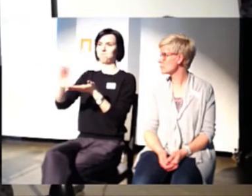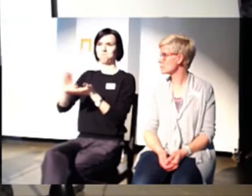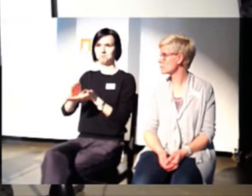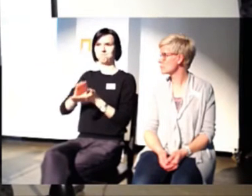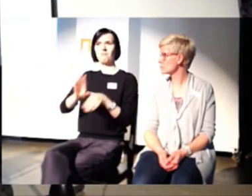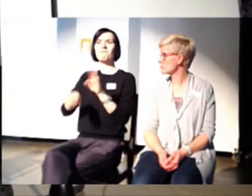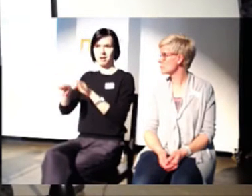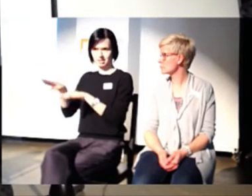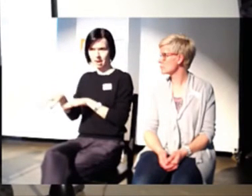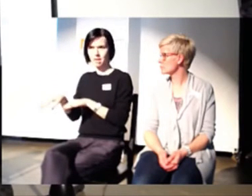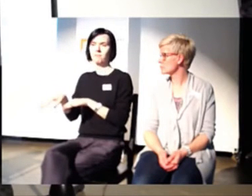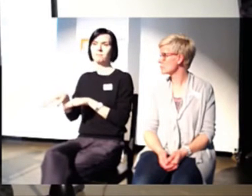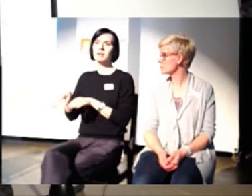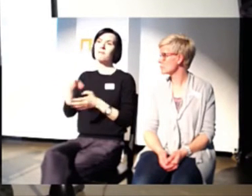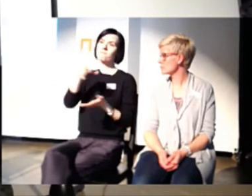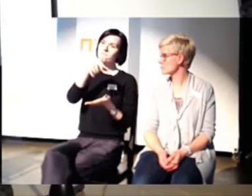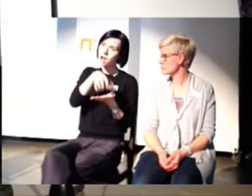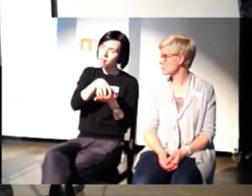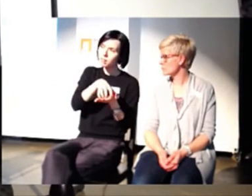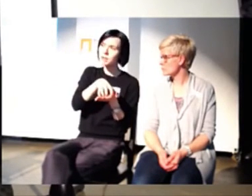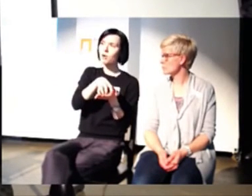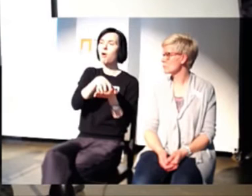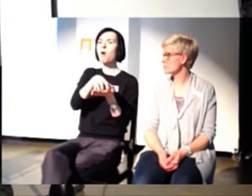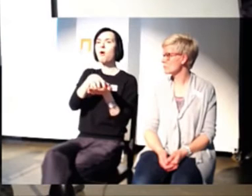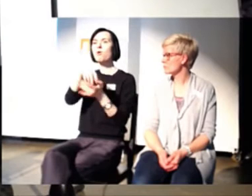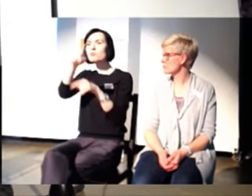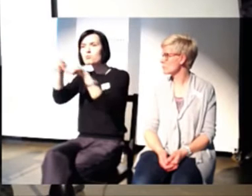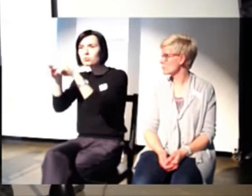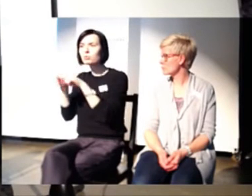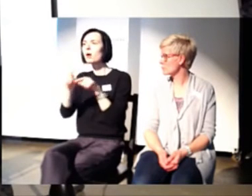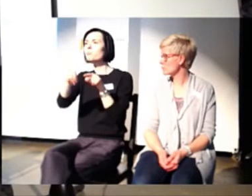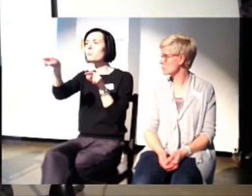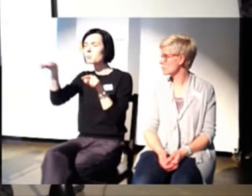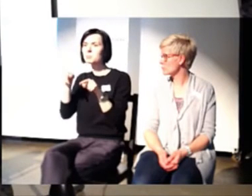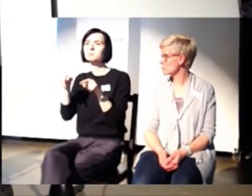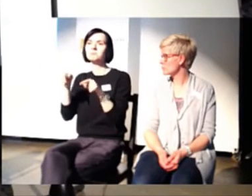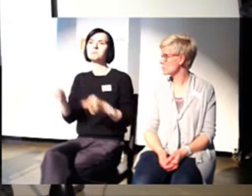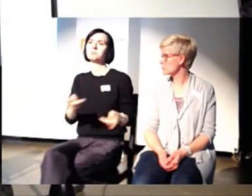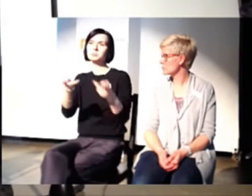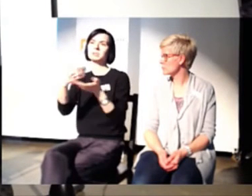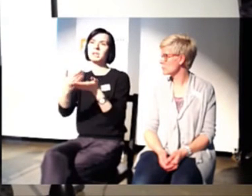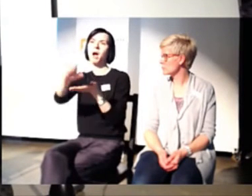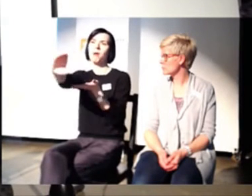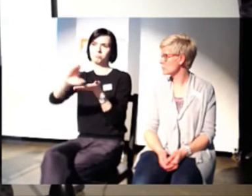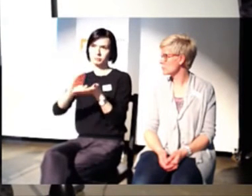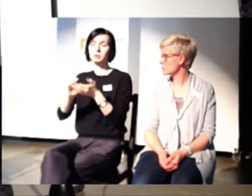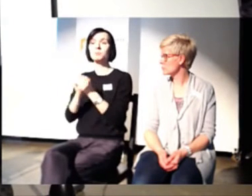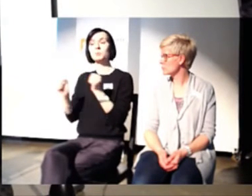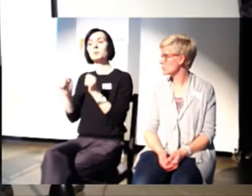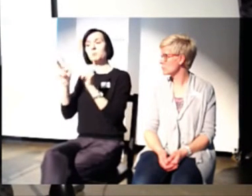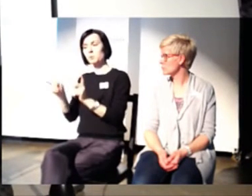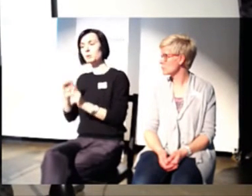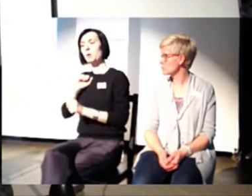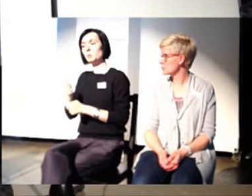kunnat erityisesti on niitä päärahoittajia, mutta sitten yksityiset säätiöt ja oma rahoitus on